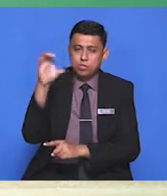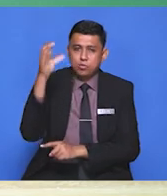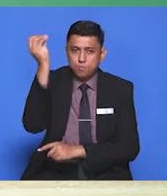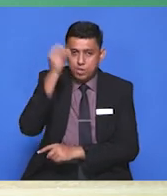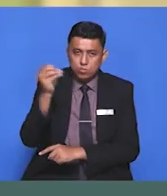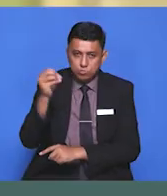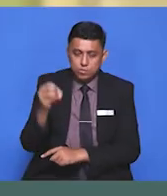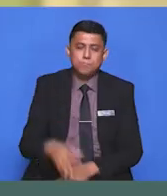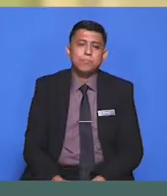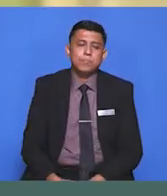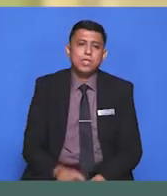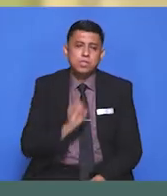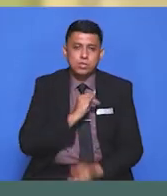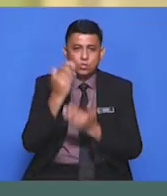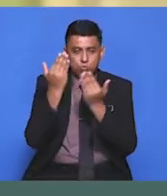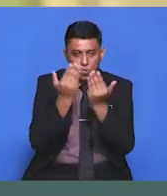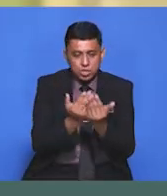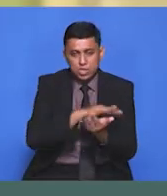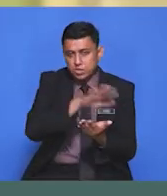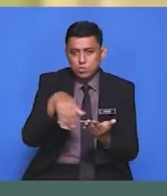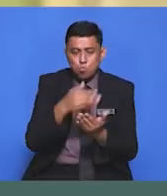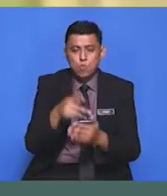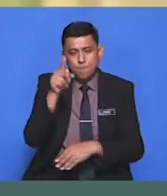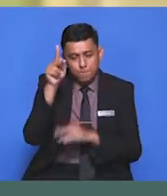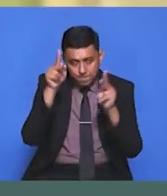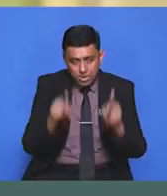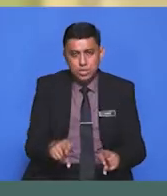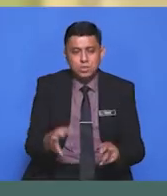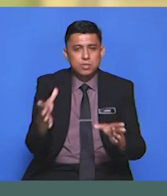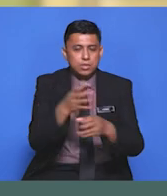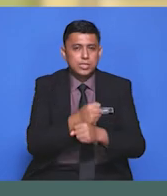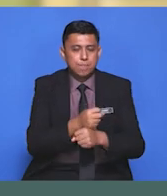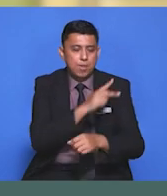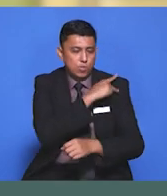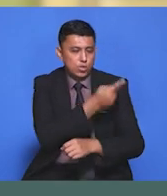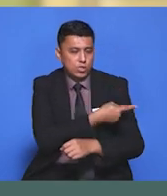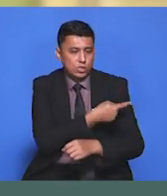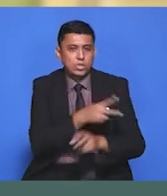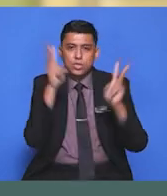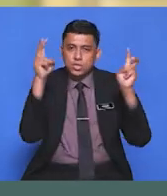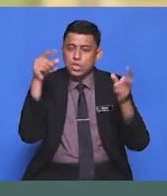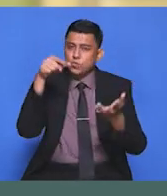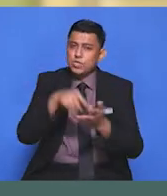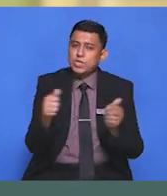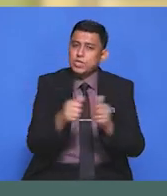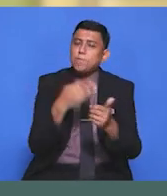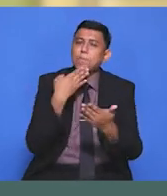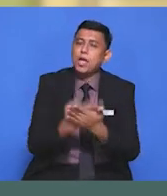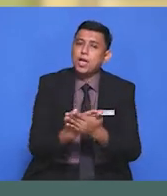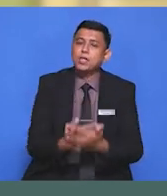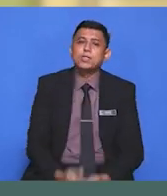100%. Jadi saya doakan kepada semua pelajar agar dapat menguasai topik ini dengan baik dan